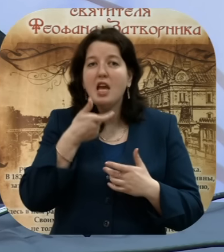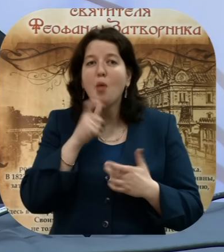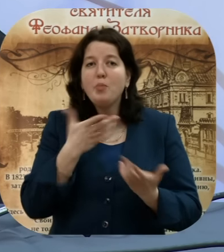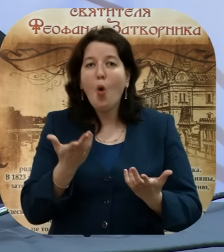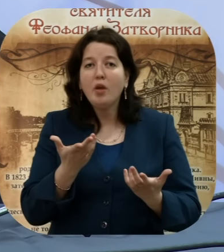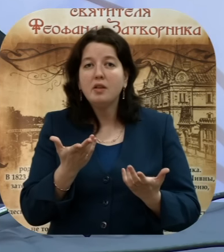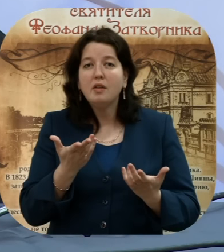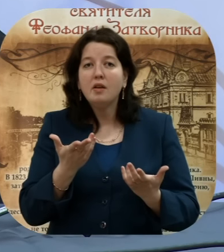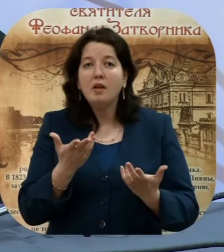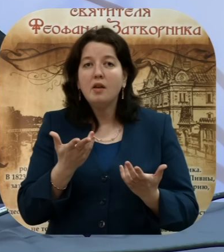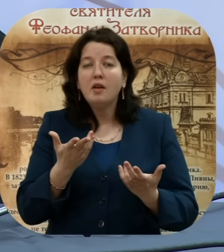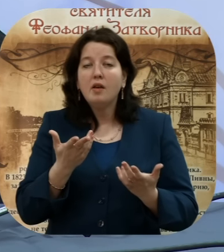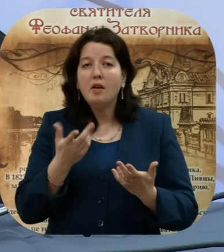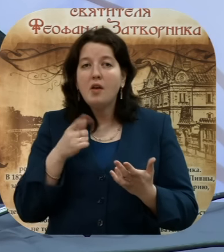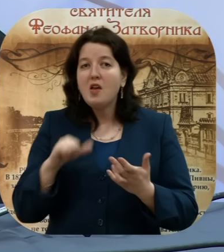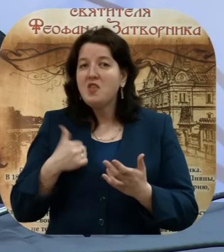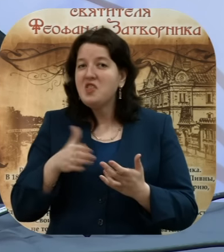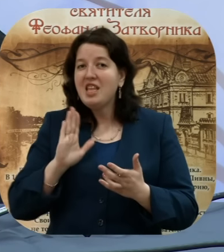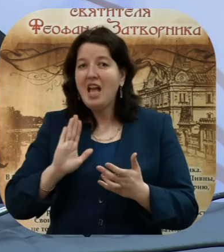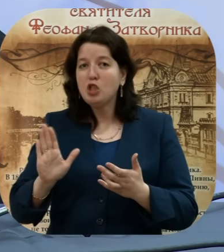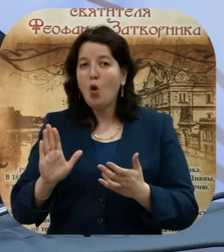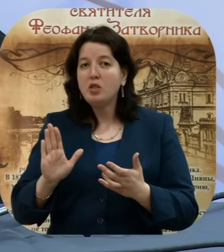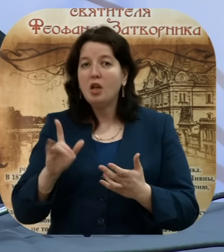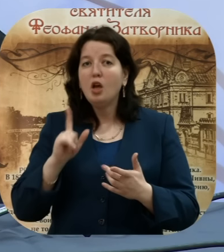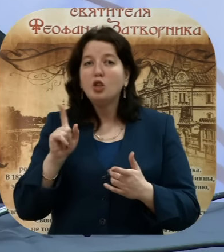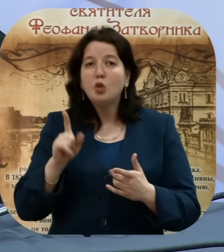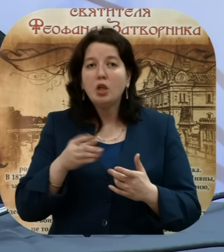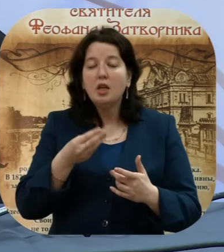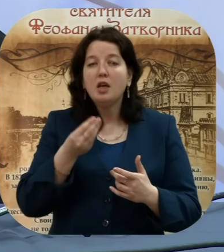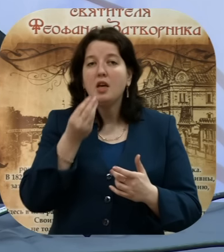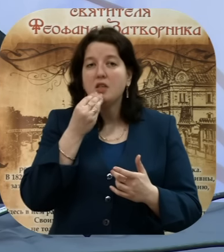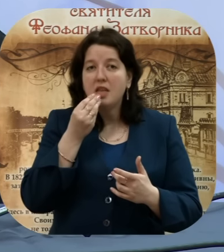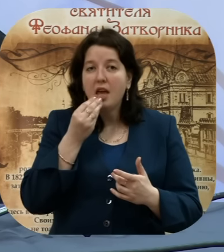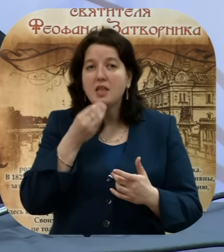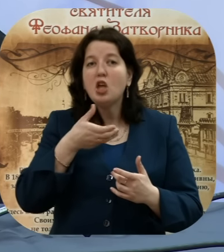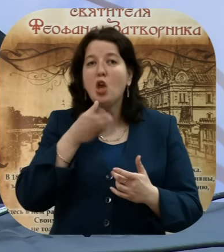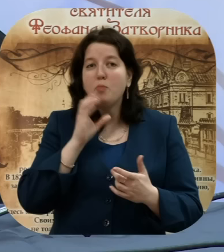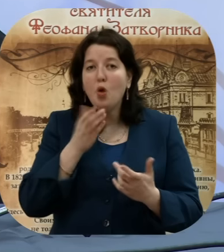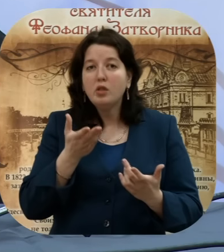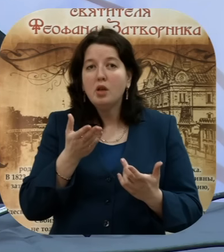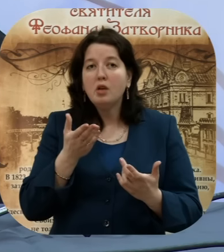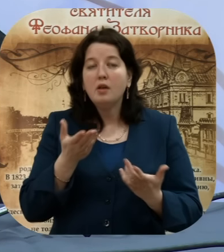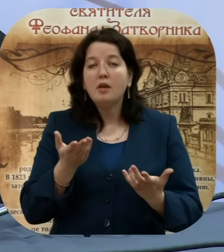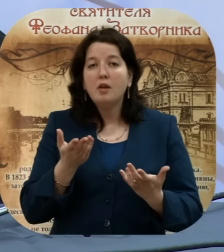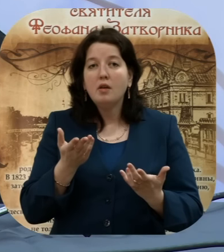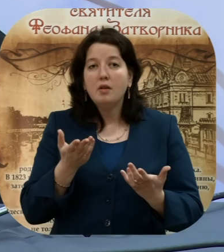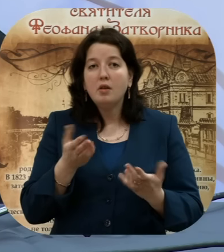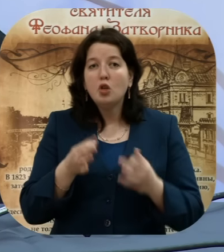причащается недостойно, тот суд себе ест и пьет. В данном случае кому этот суд будет?